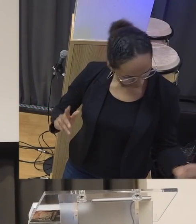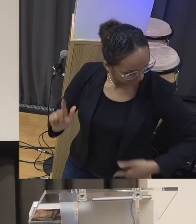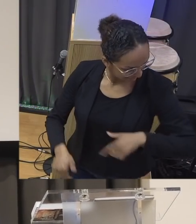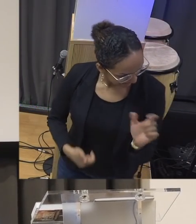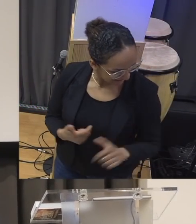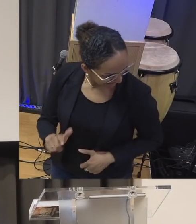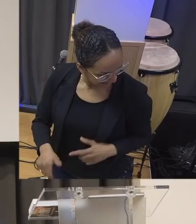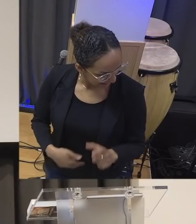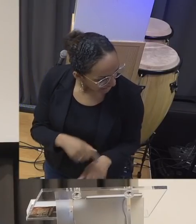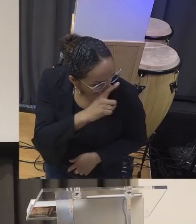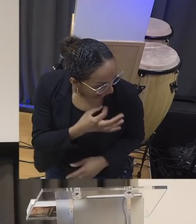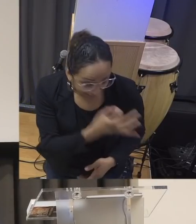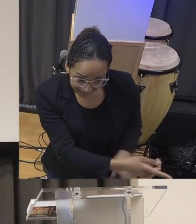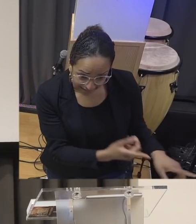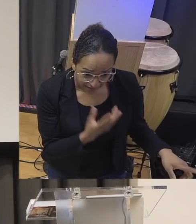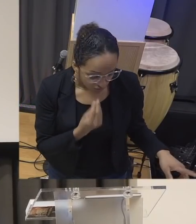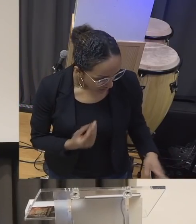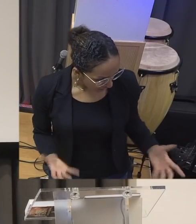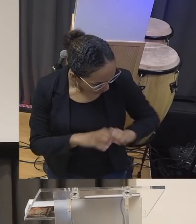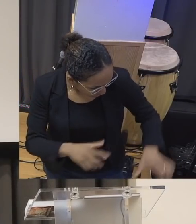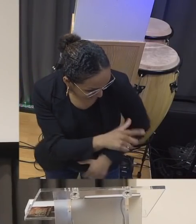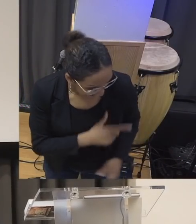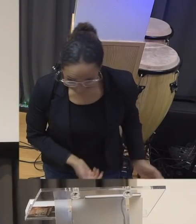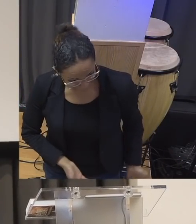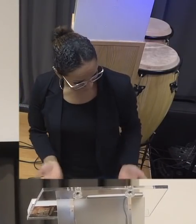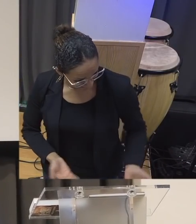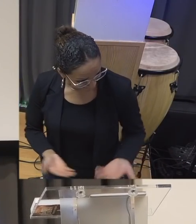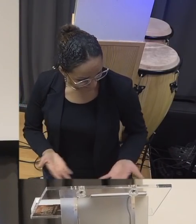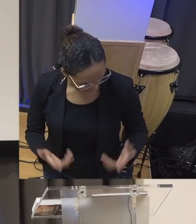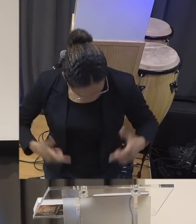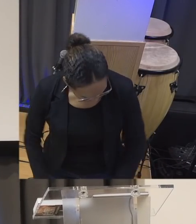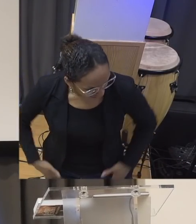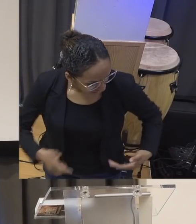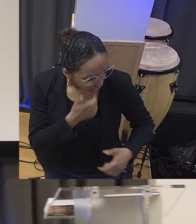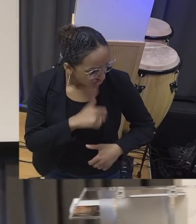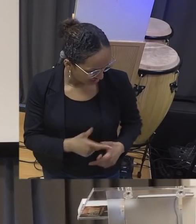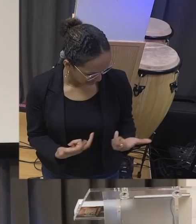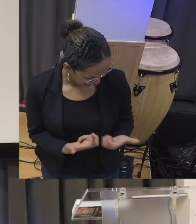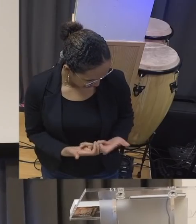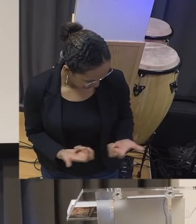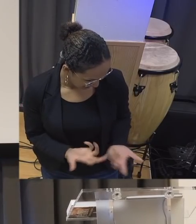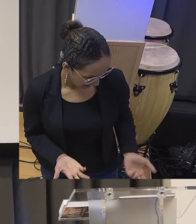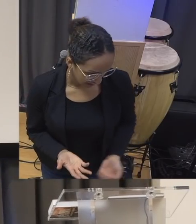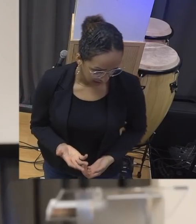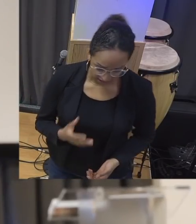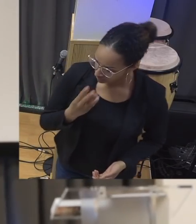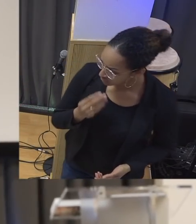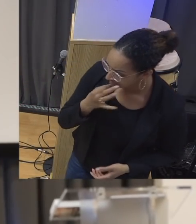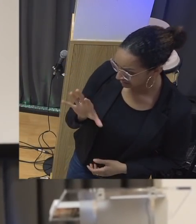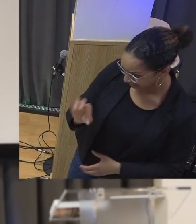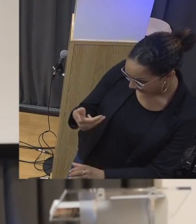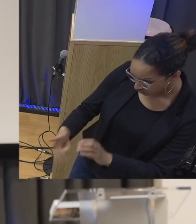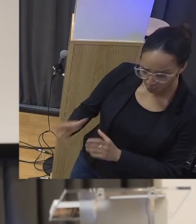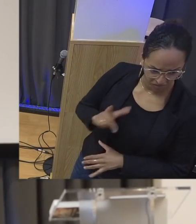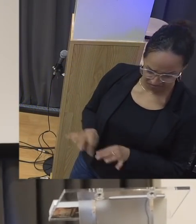Et l'Arabe, il dit au Juif, cousin, vas-y, le djinn, c'est combien? Le Juif, il lui dit 50 €,